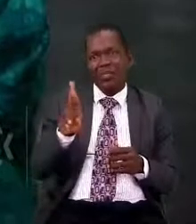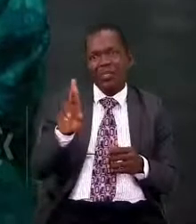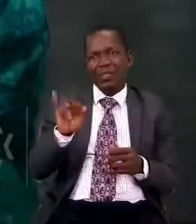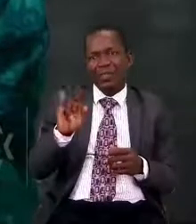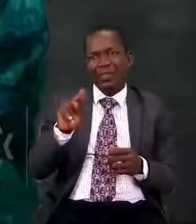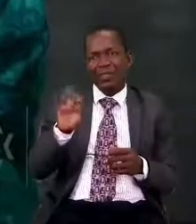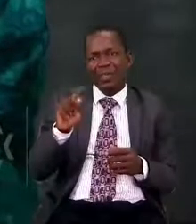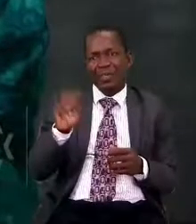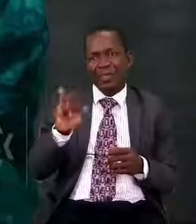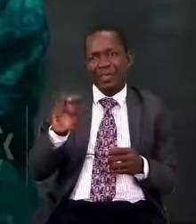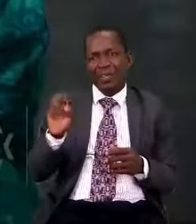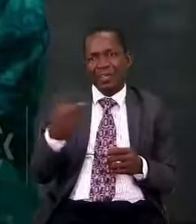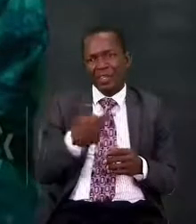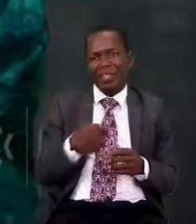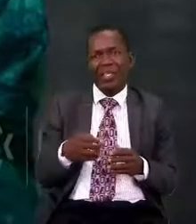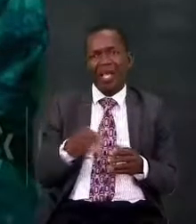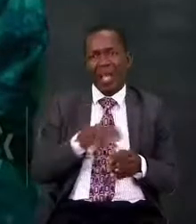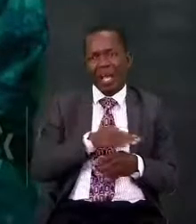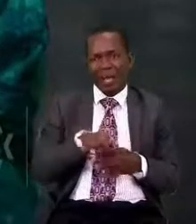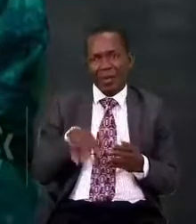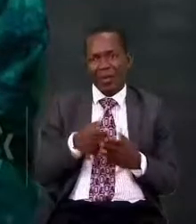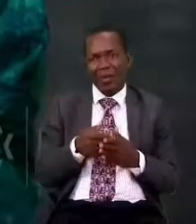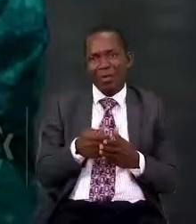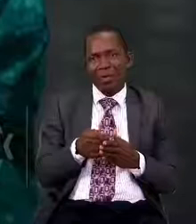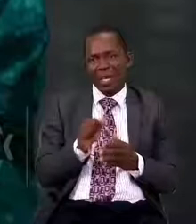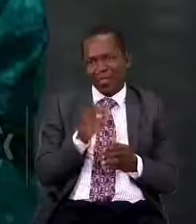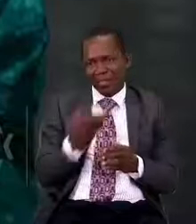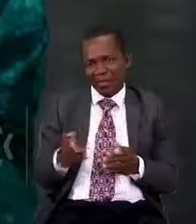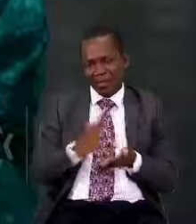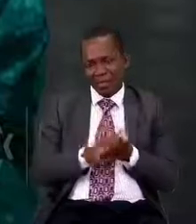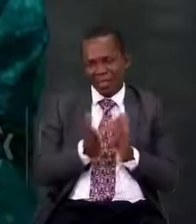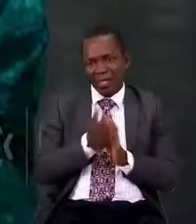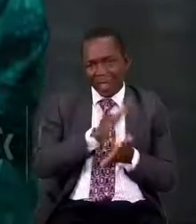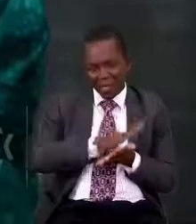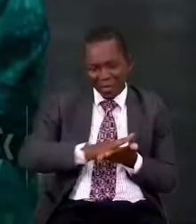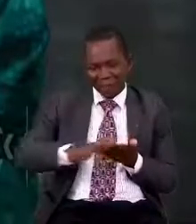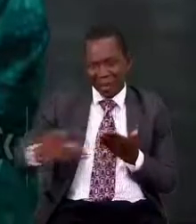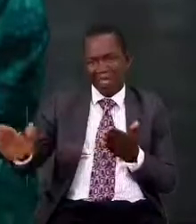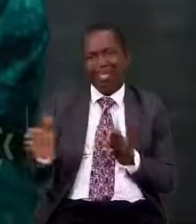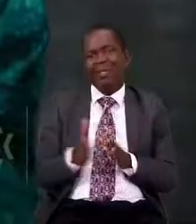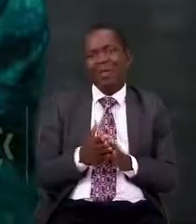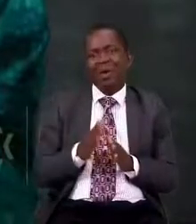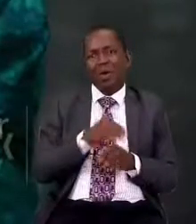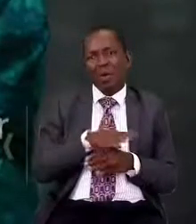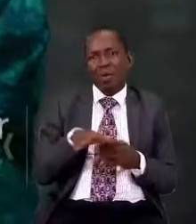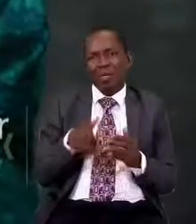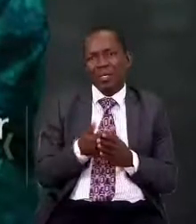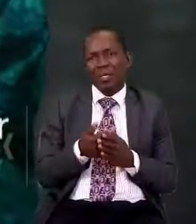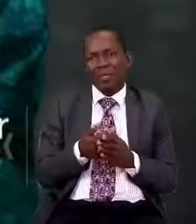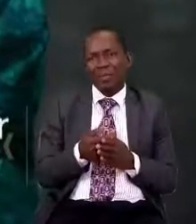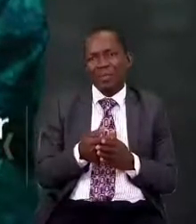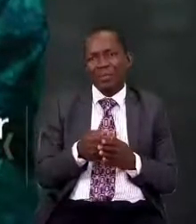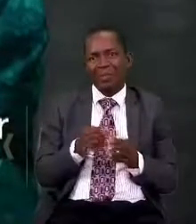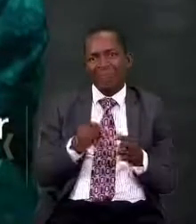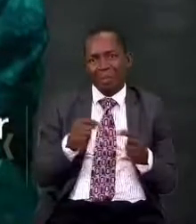Regardez son urine, tout est pur. Regardez, et tout est pur. Alors, les choses ont changé dans sa vie. Depuis lors, elle